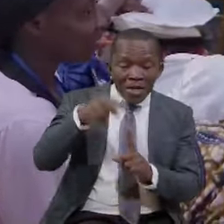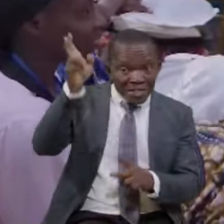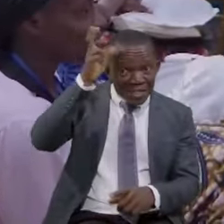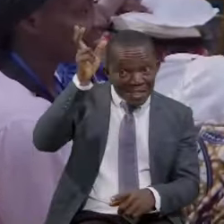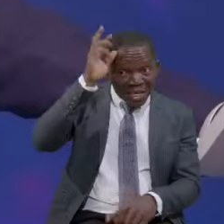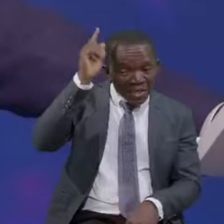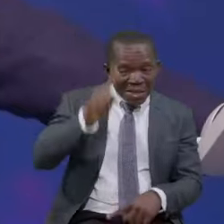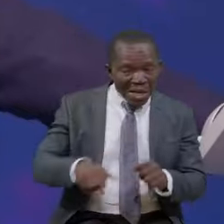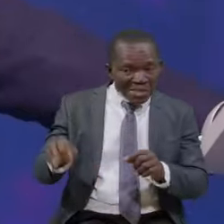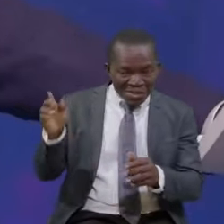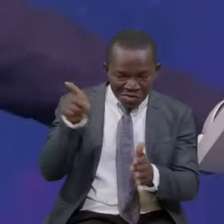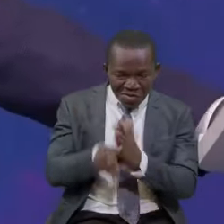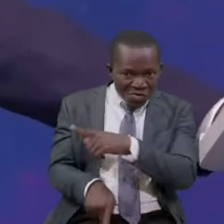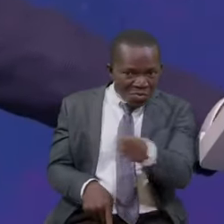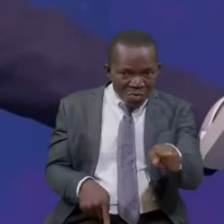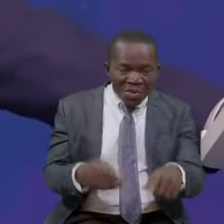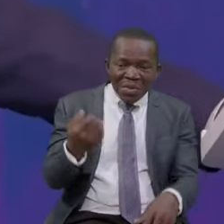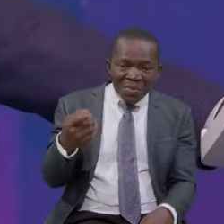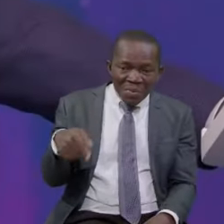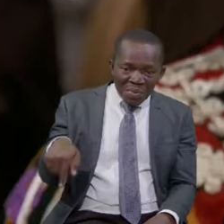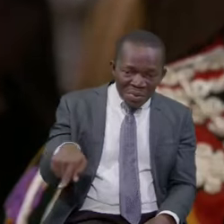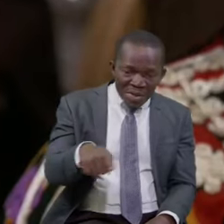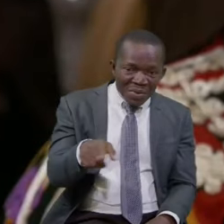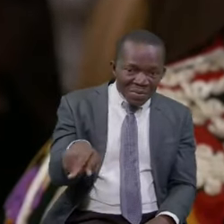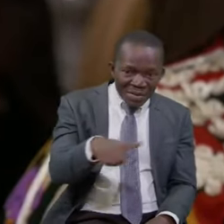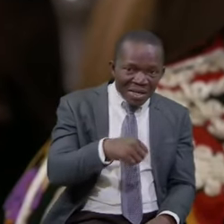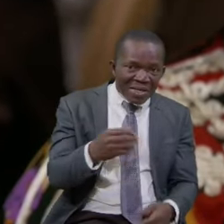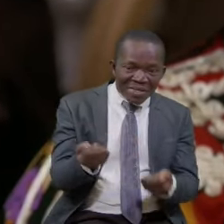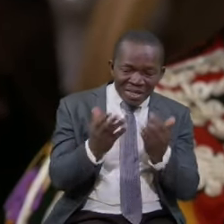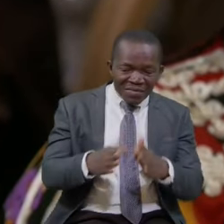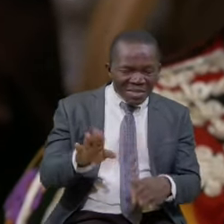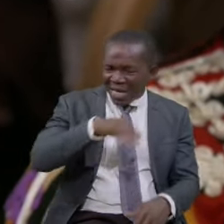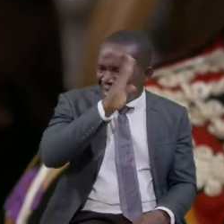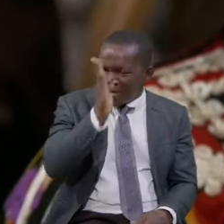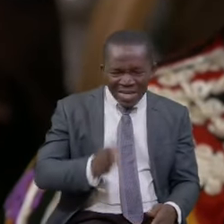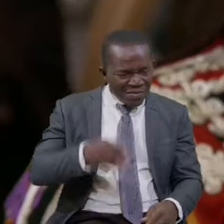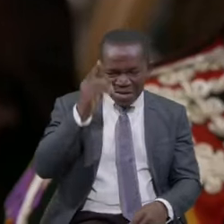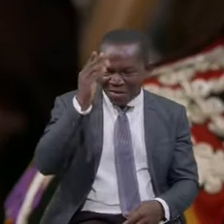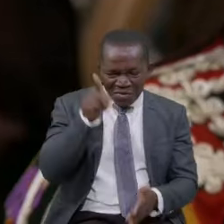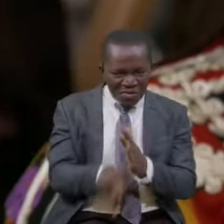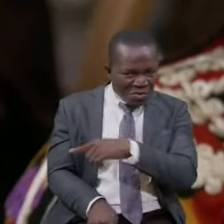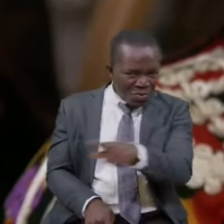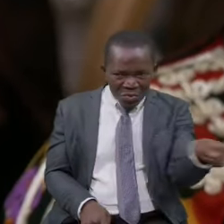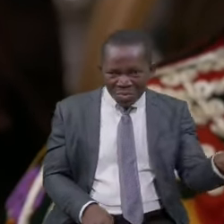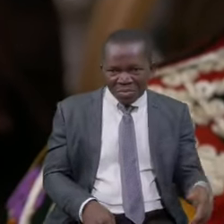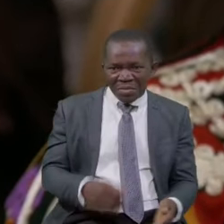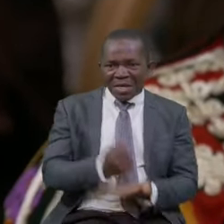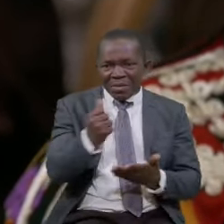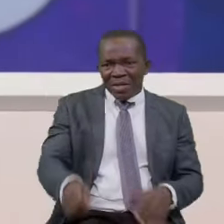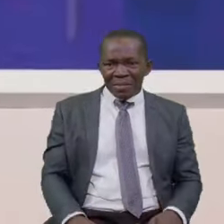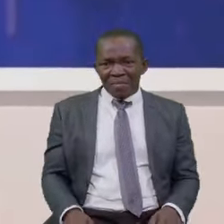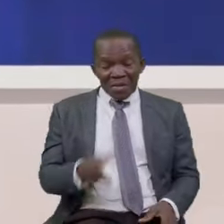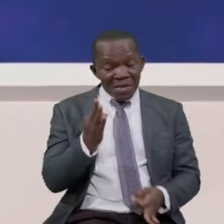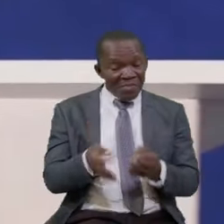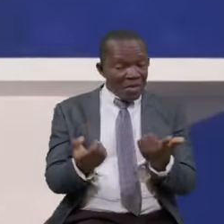tuer ce sont ces serviteurs qui n'ont pas de pouvoir c'est eux qui vont te tuer ils viennent dans le rêve